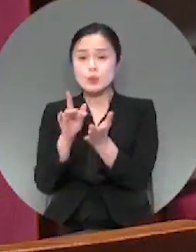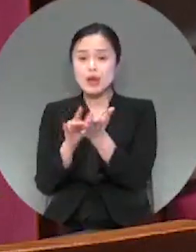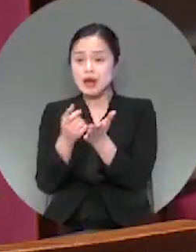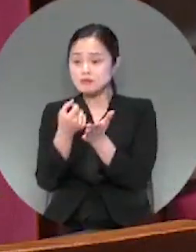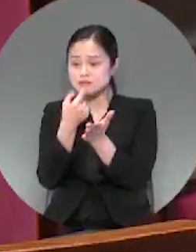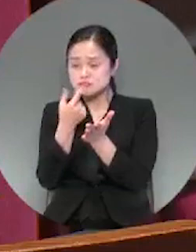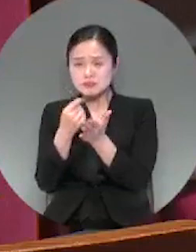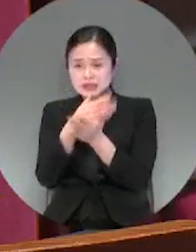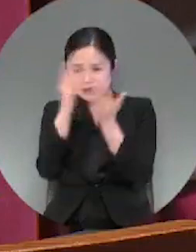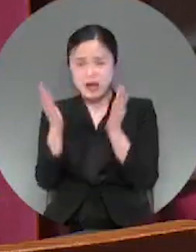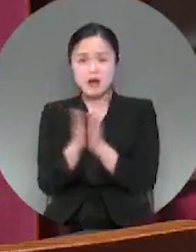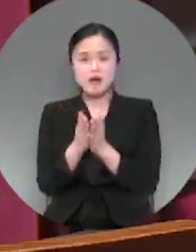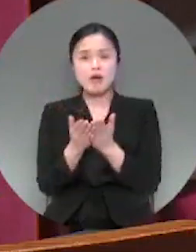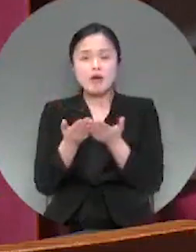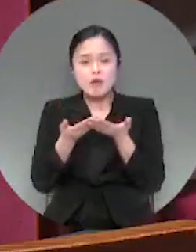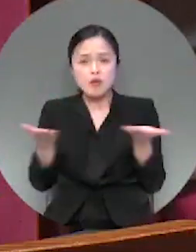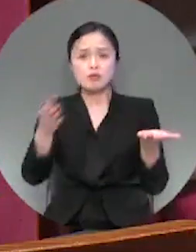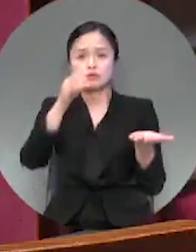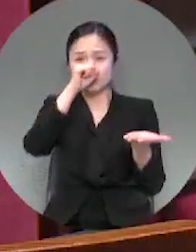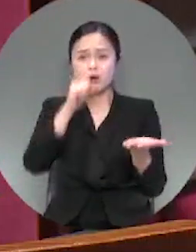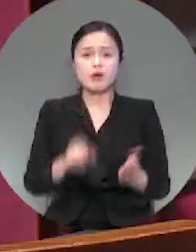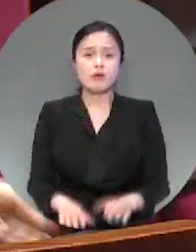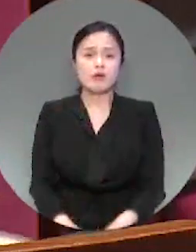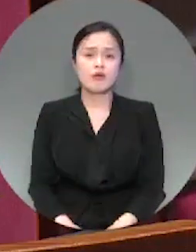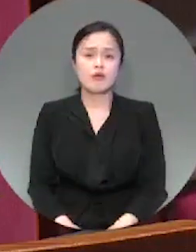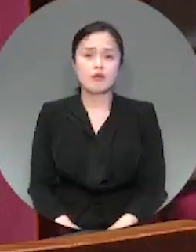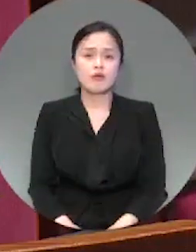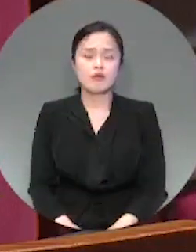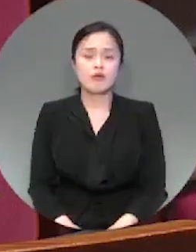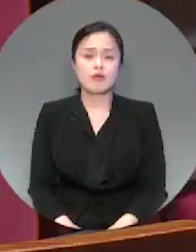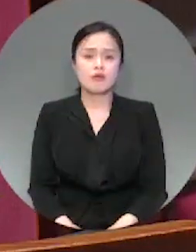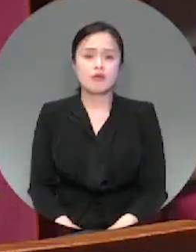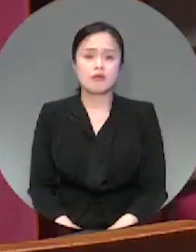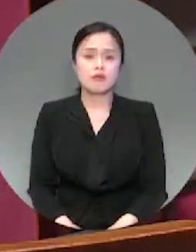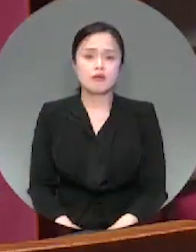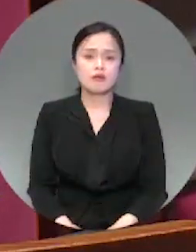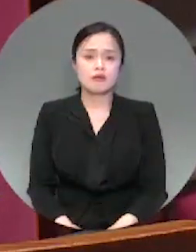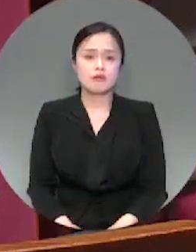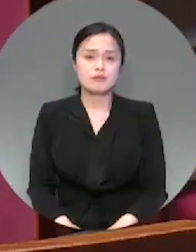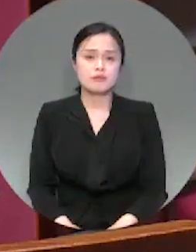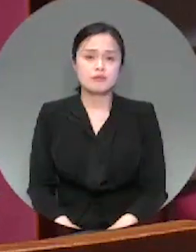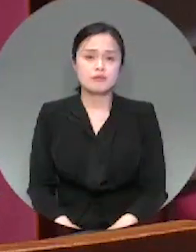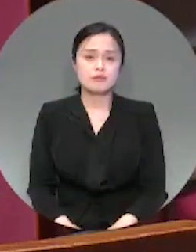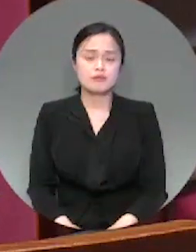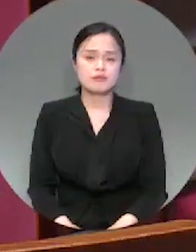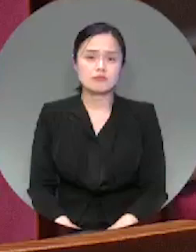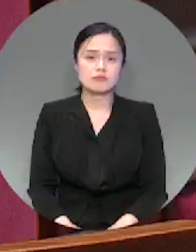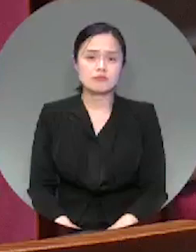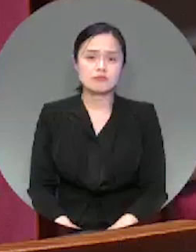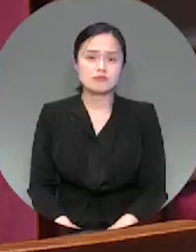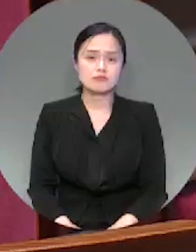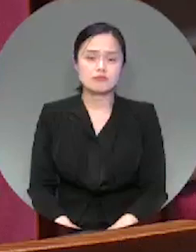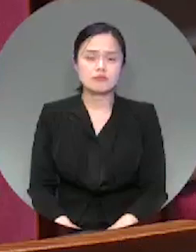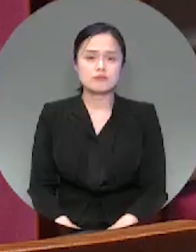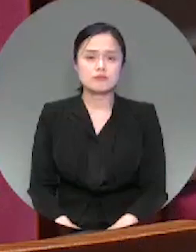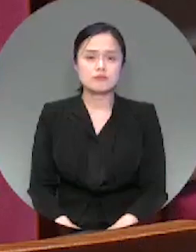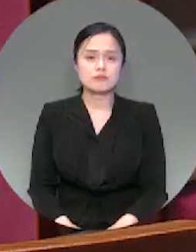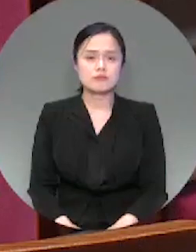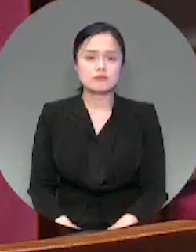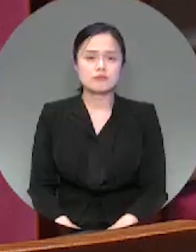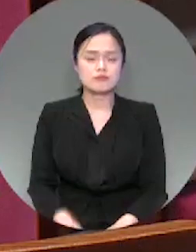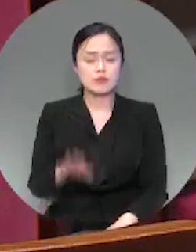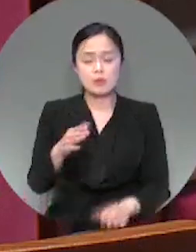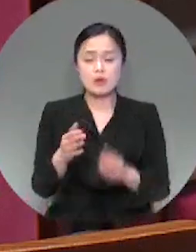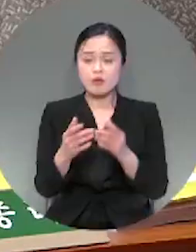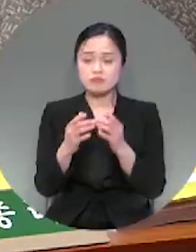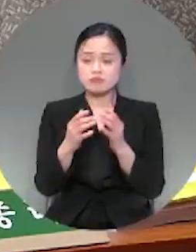같은데 감기약 주고, 아니, 그 환자, 뭐, 왜 그렇습니까? 아마